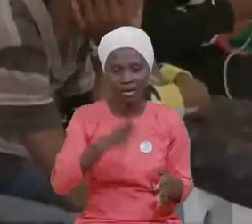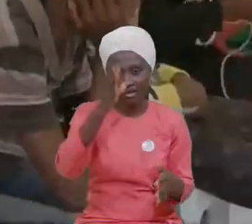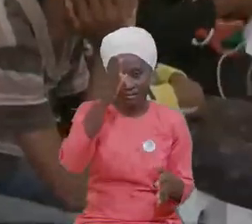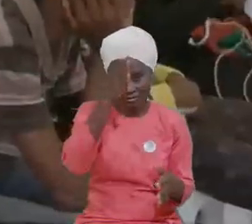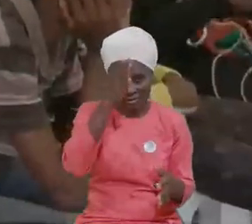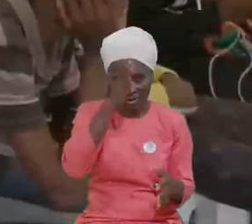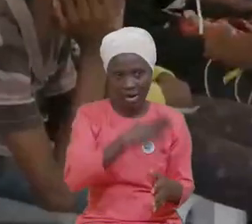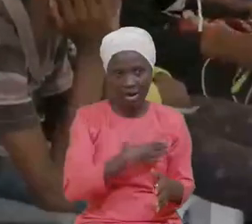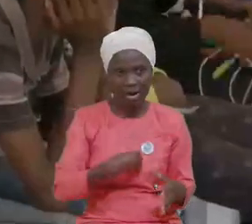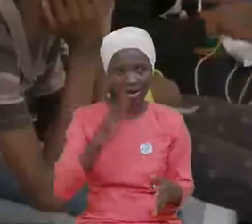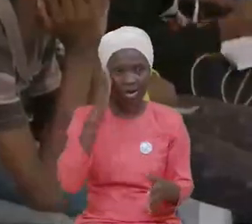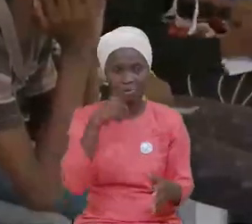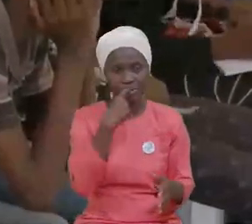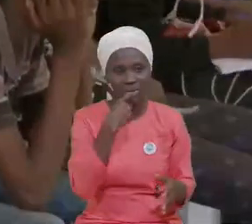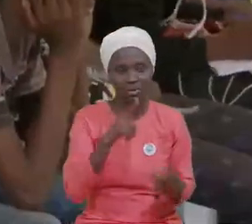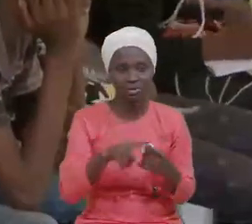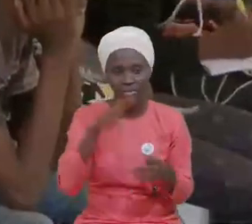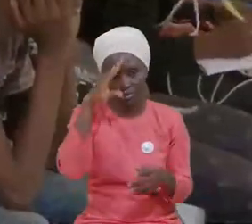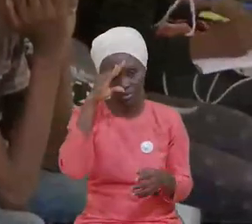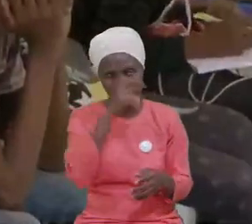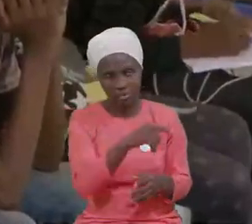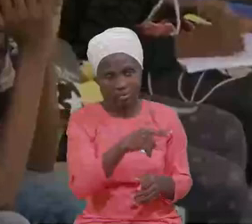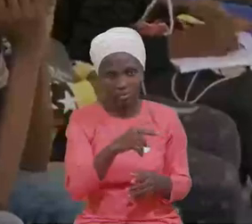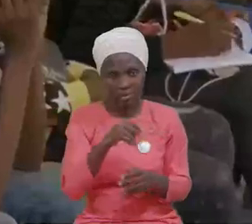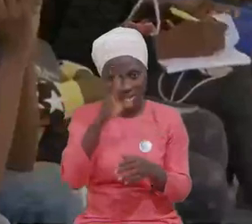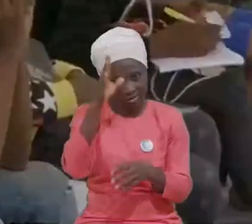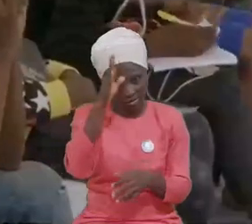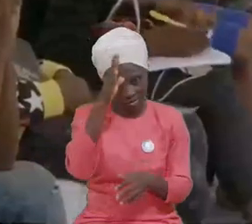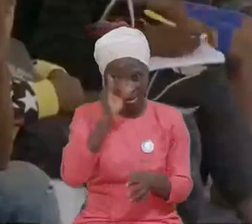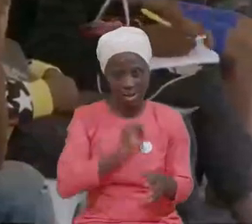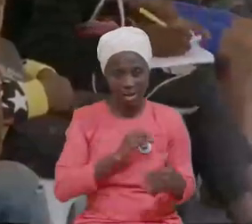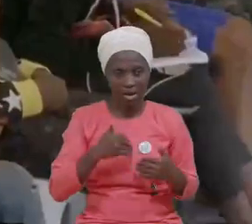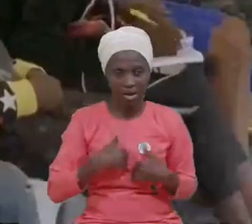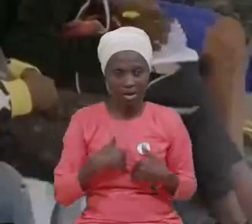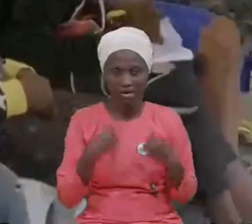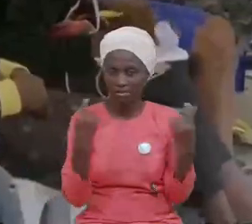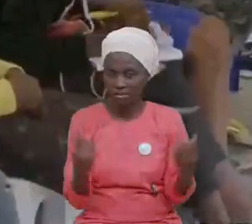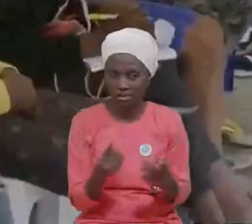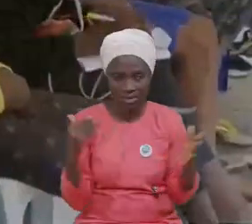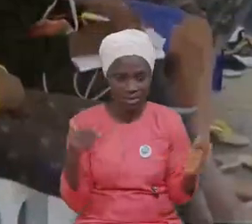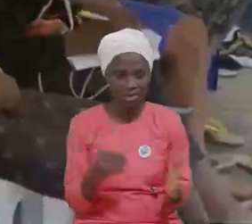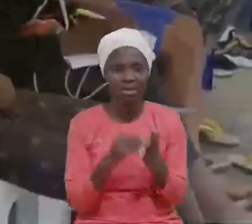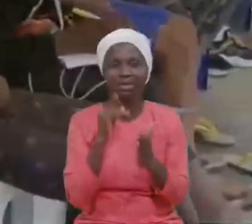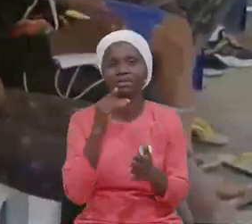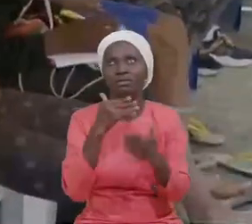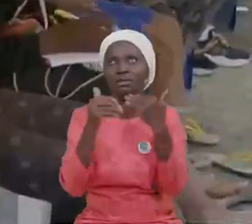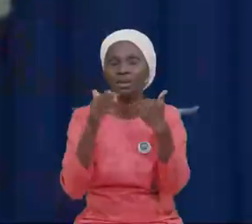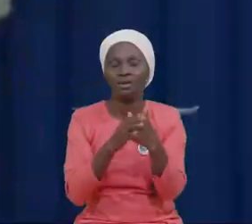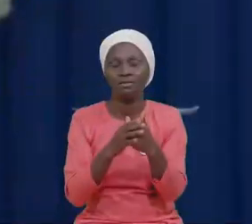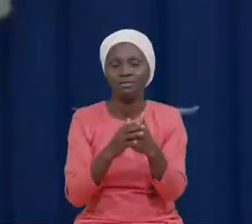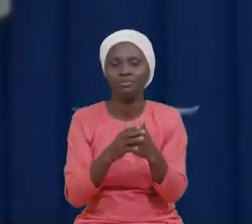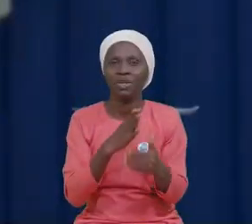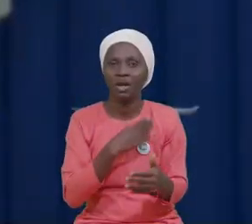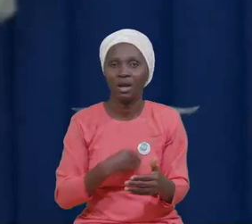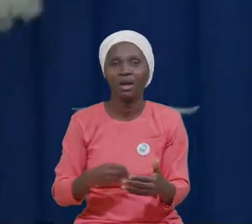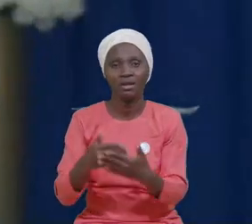Père. Et je lui dirai, mon Père, j'ai péché contre le ciel